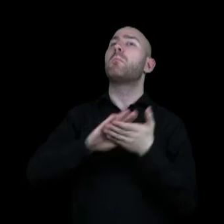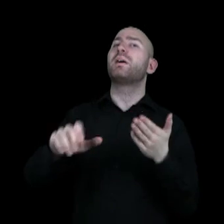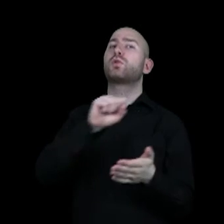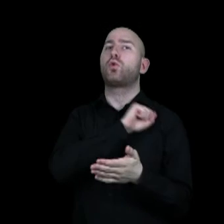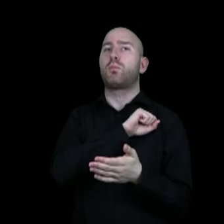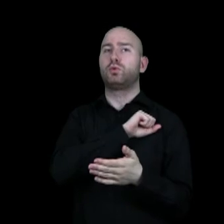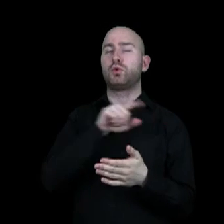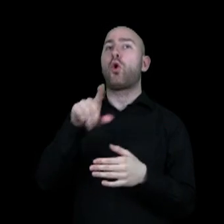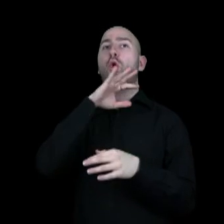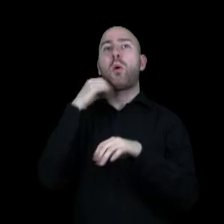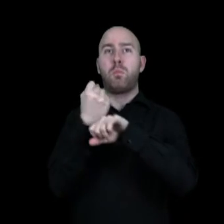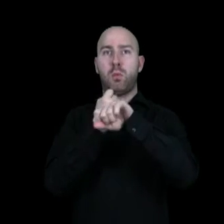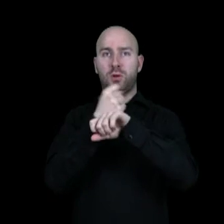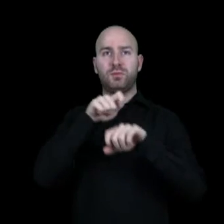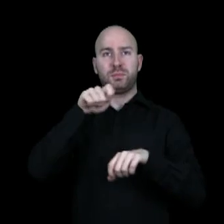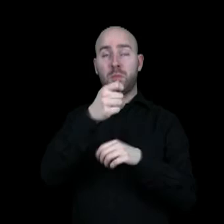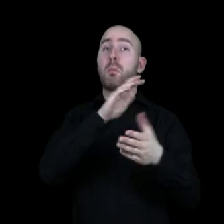uznaję za bezrobotne